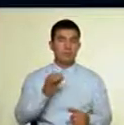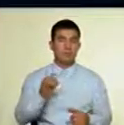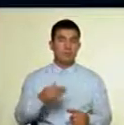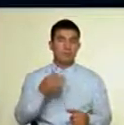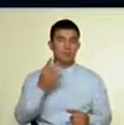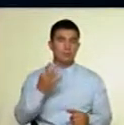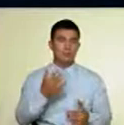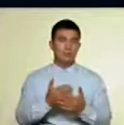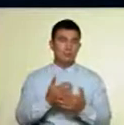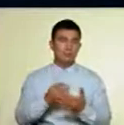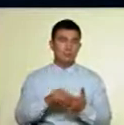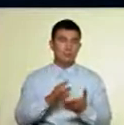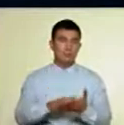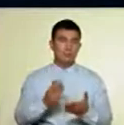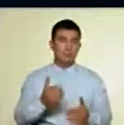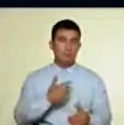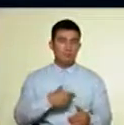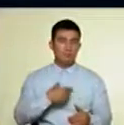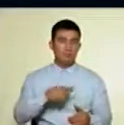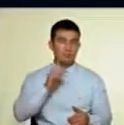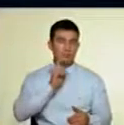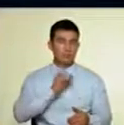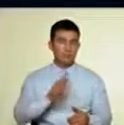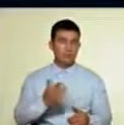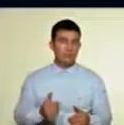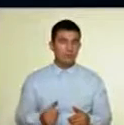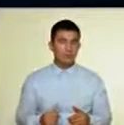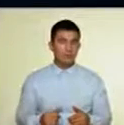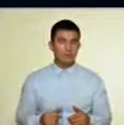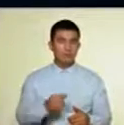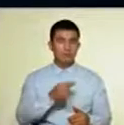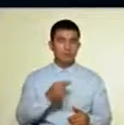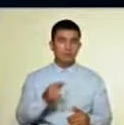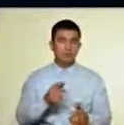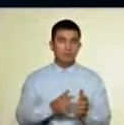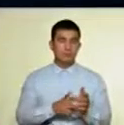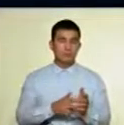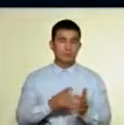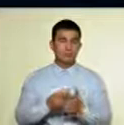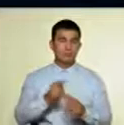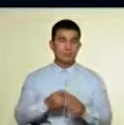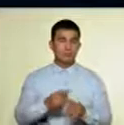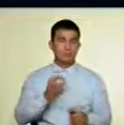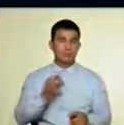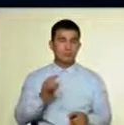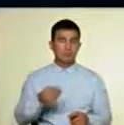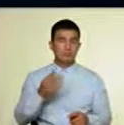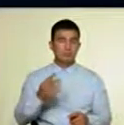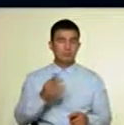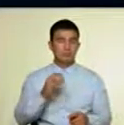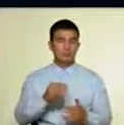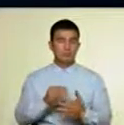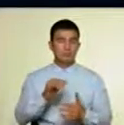0.10 deb olamiz. O'zimizga qulaylik yaratib oldik. Endi minus 8 plus 0.10 bizda minus